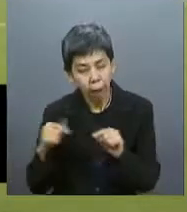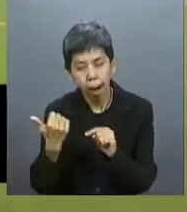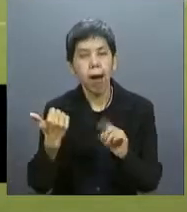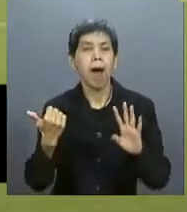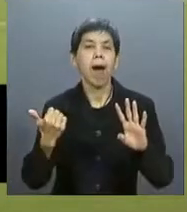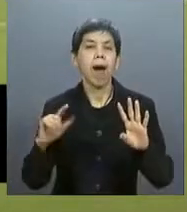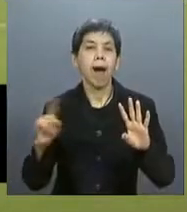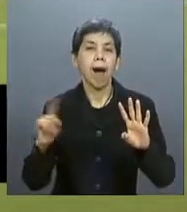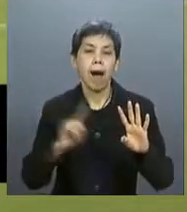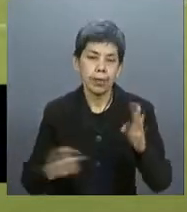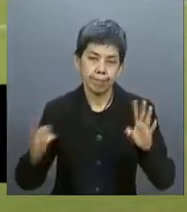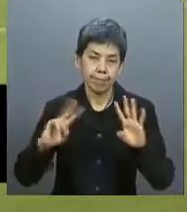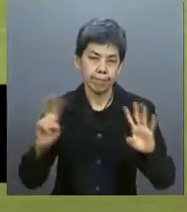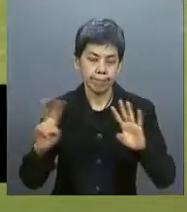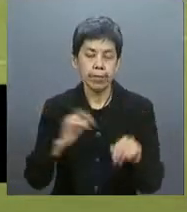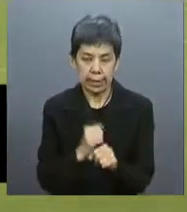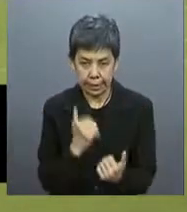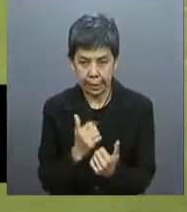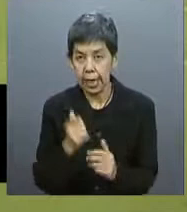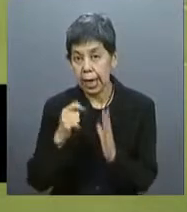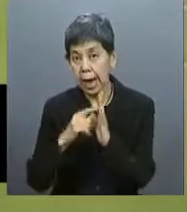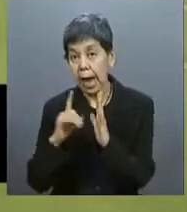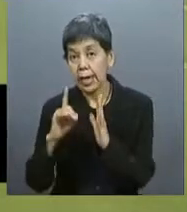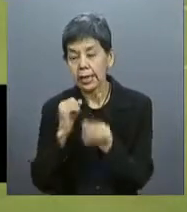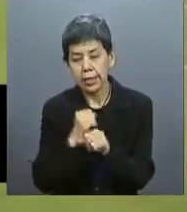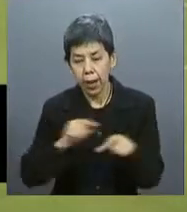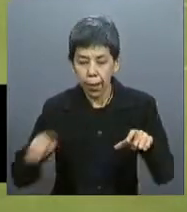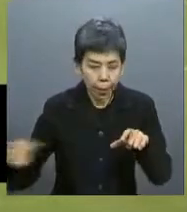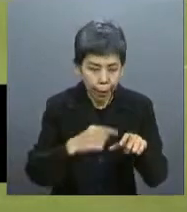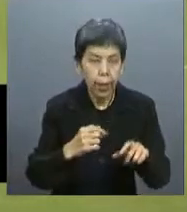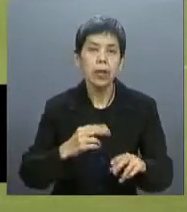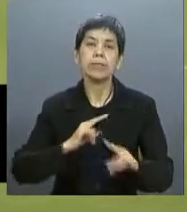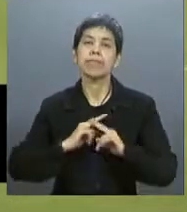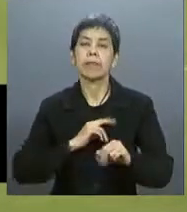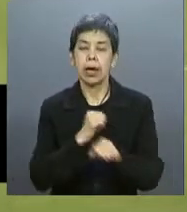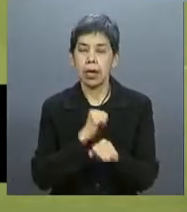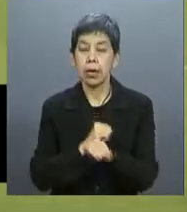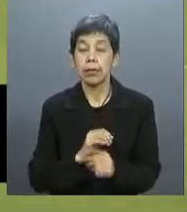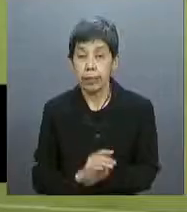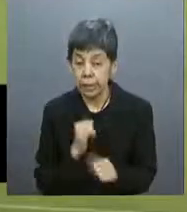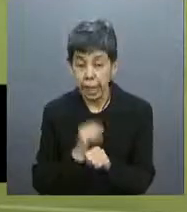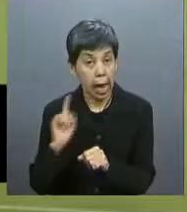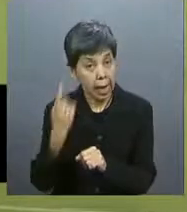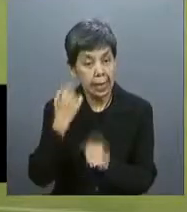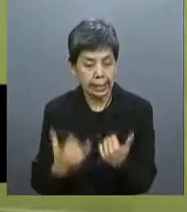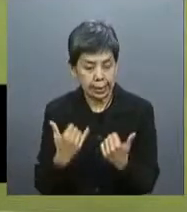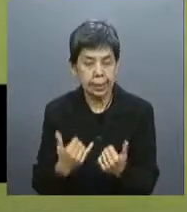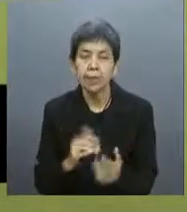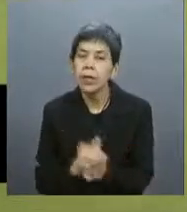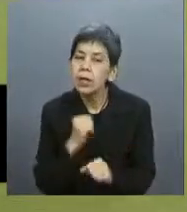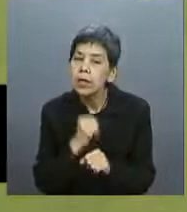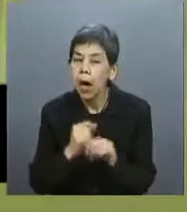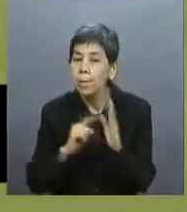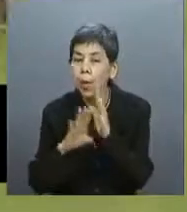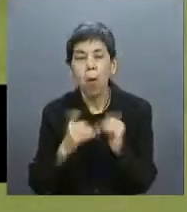ตื้นให้กับแบงคอกเป็น 2-4 และอันเดสตูนเยสทำแฮตทริกของตนเองแล้วก็เป็นแฮตทริกแรกของฤดูกาลด้วยนะครับช่วย